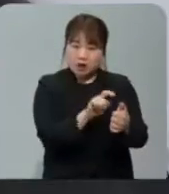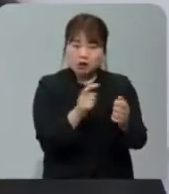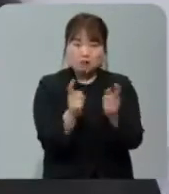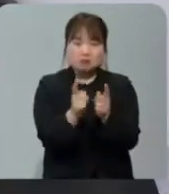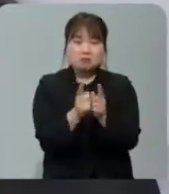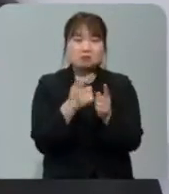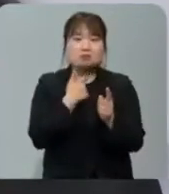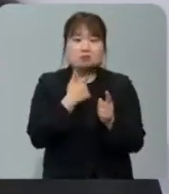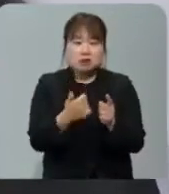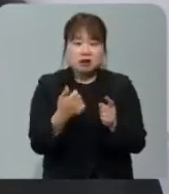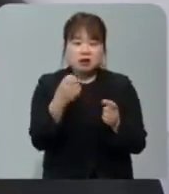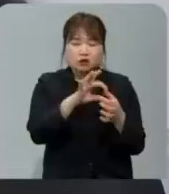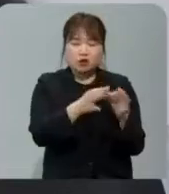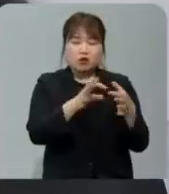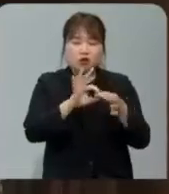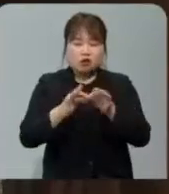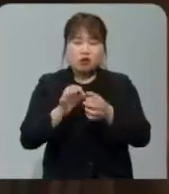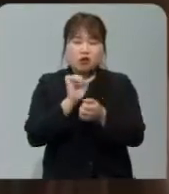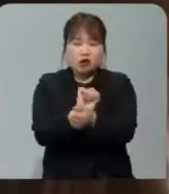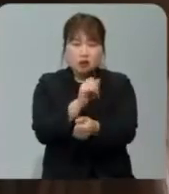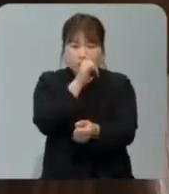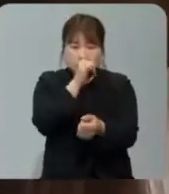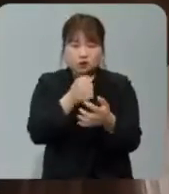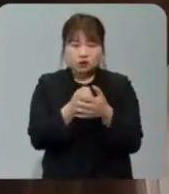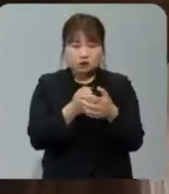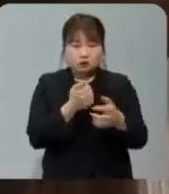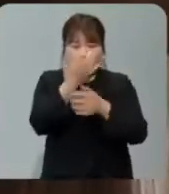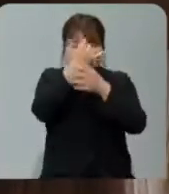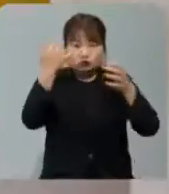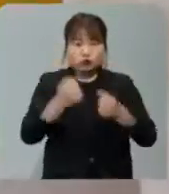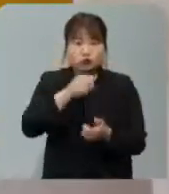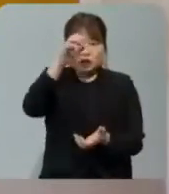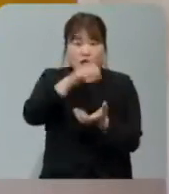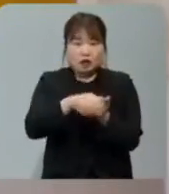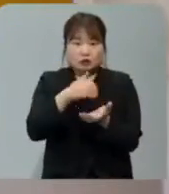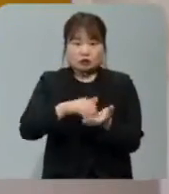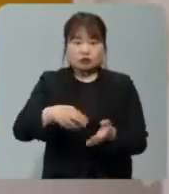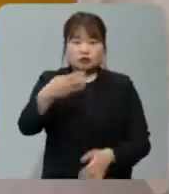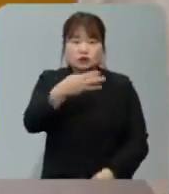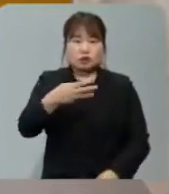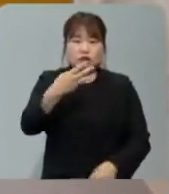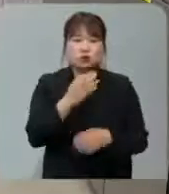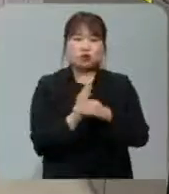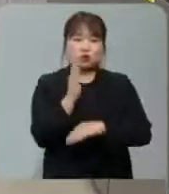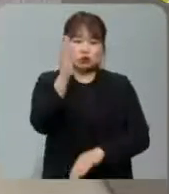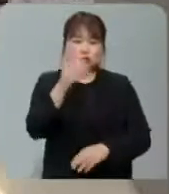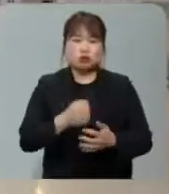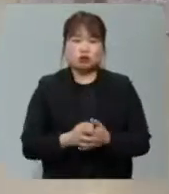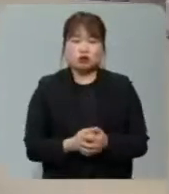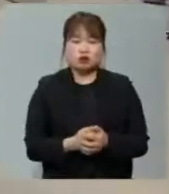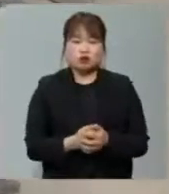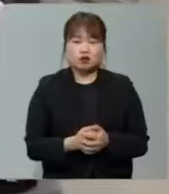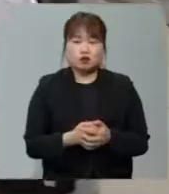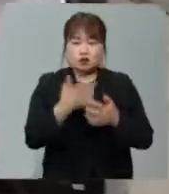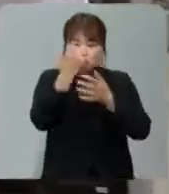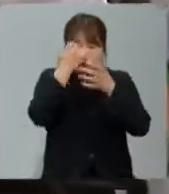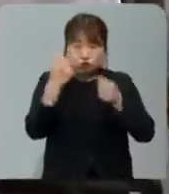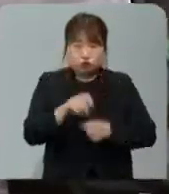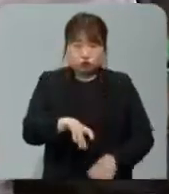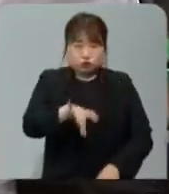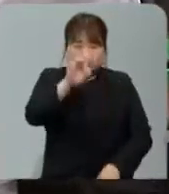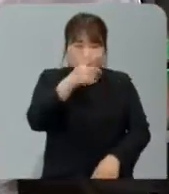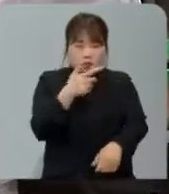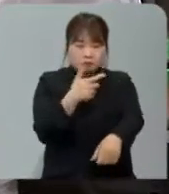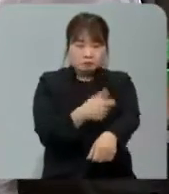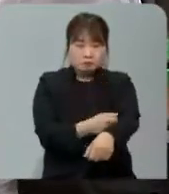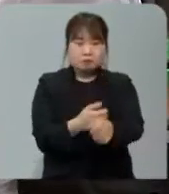등 연쇄감염이 잇따라 충북의 누적 확진자가 3,000명을 넘었습니다. 충북에서 처음으로 백신을